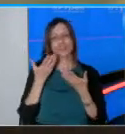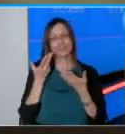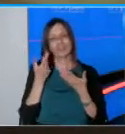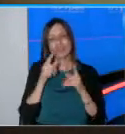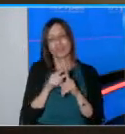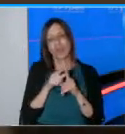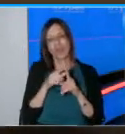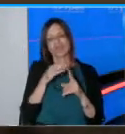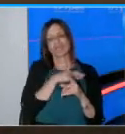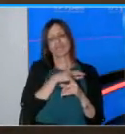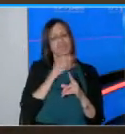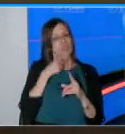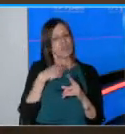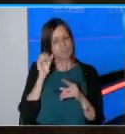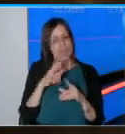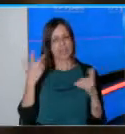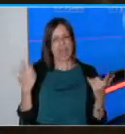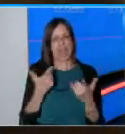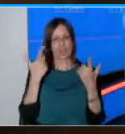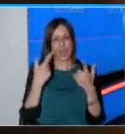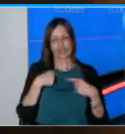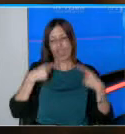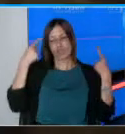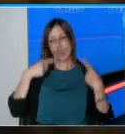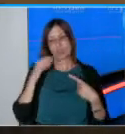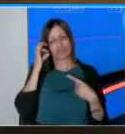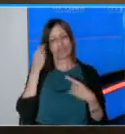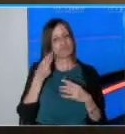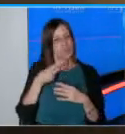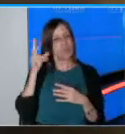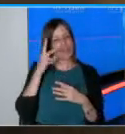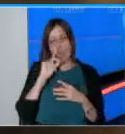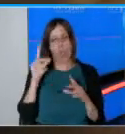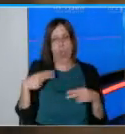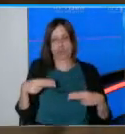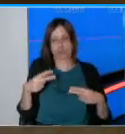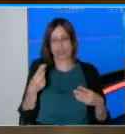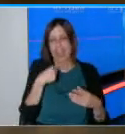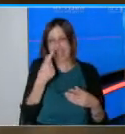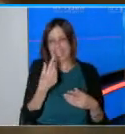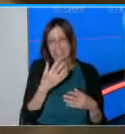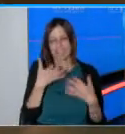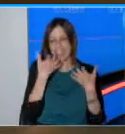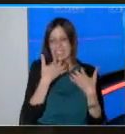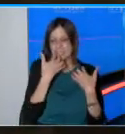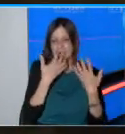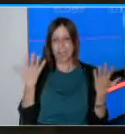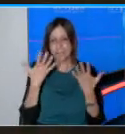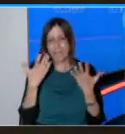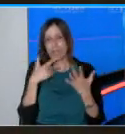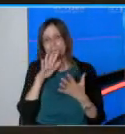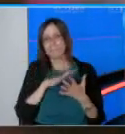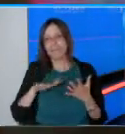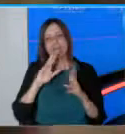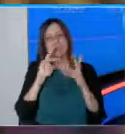אנחנו באות דווקא לחגוג את העניין הזה, שהיום נשים יותר ויותר לא חוששות בעצם להביע את, ולספר מה שקורה להם במרחב